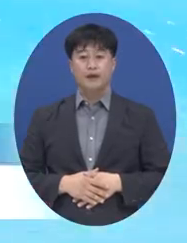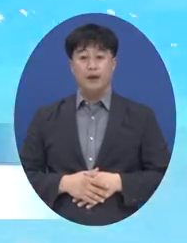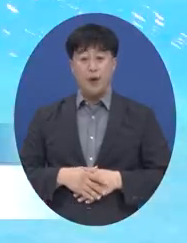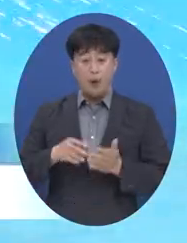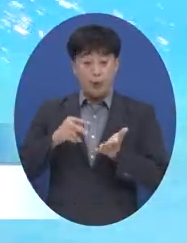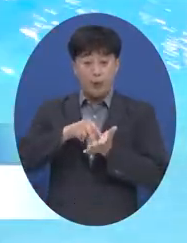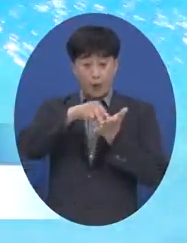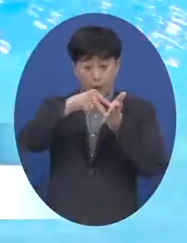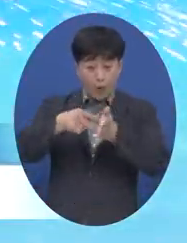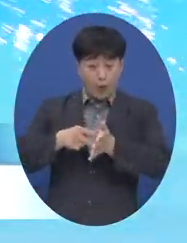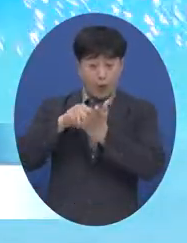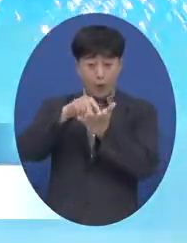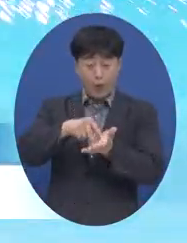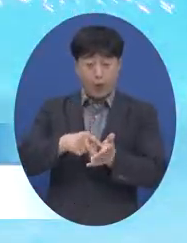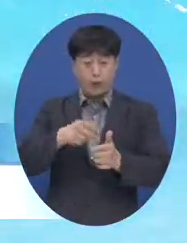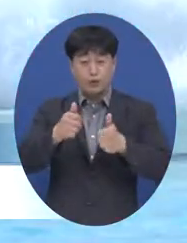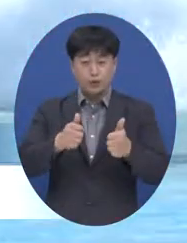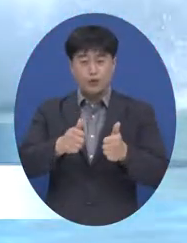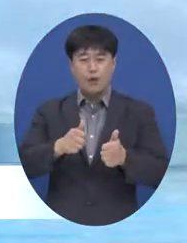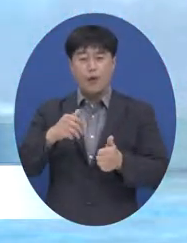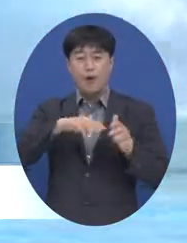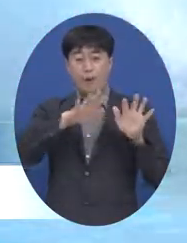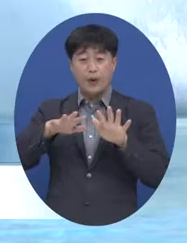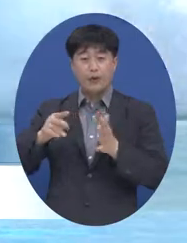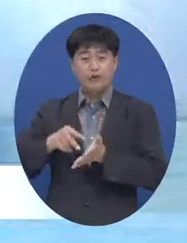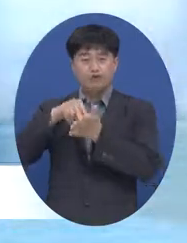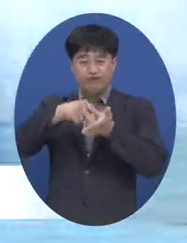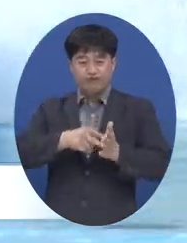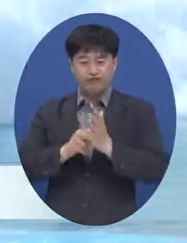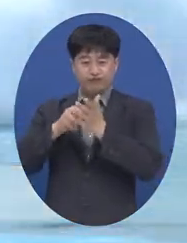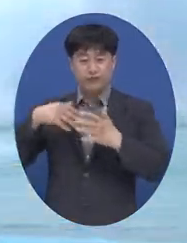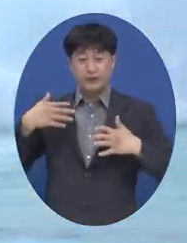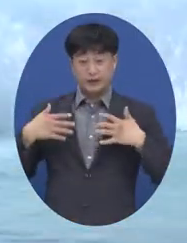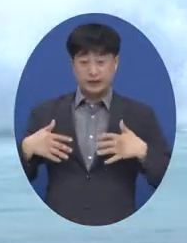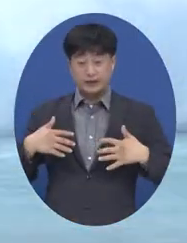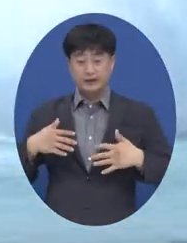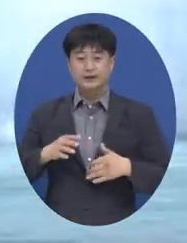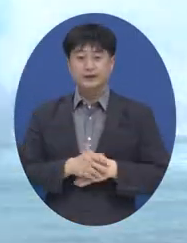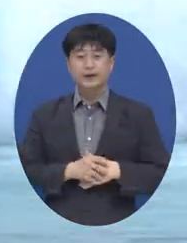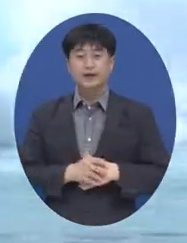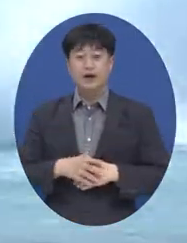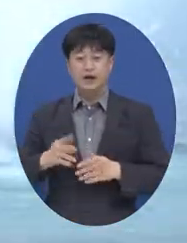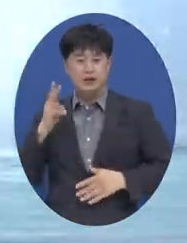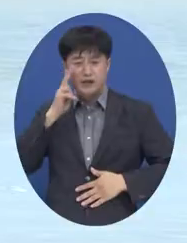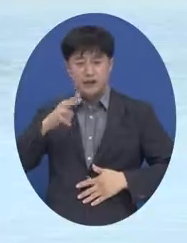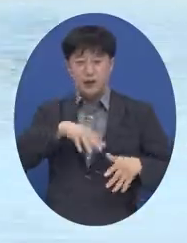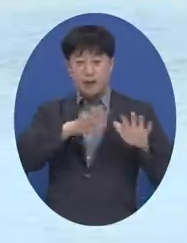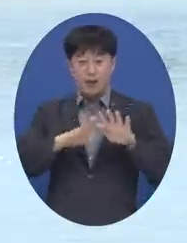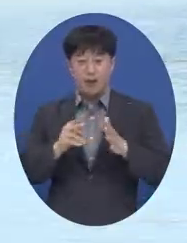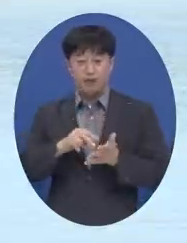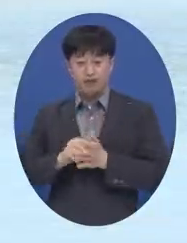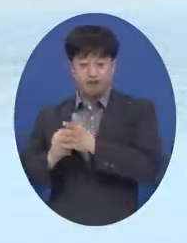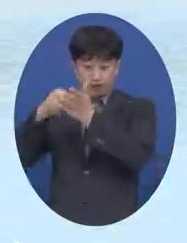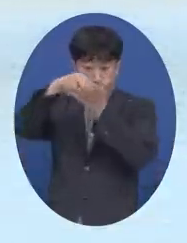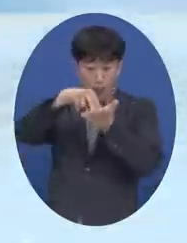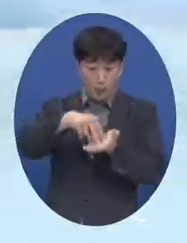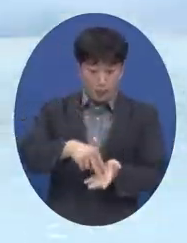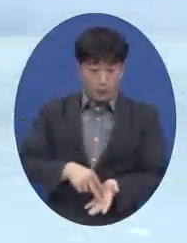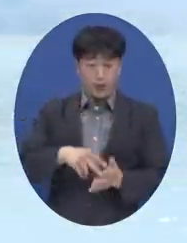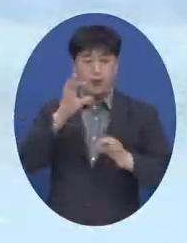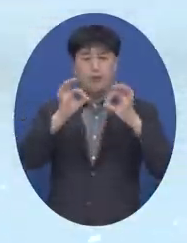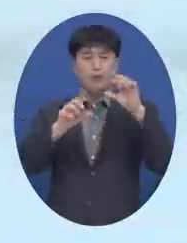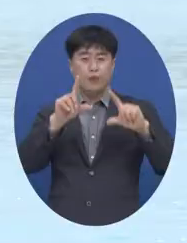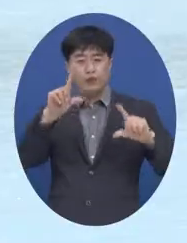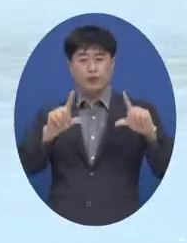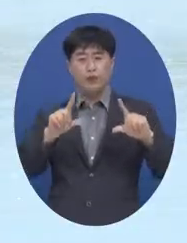보드와 한 몸이 된 선수가 파도 위에서 미끄러지듯 재주를 부립니다. 성난 파도를 타고 키를 훌쩍 넘겨 점프하는 모습이 보는